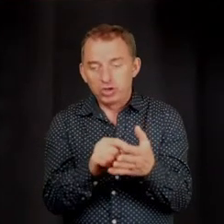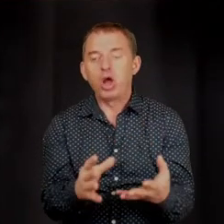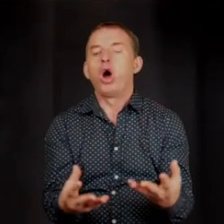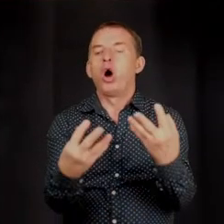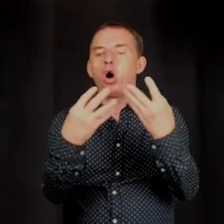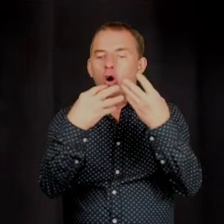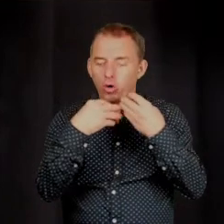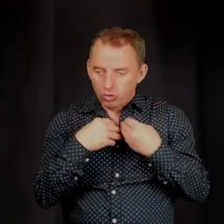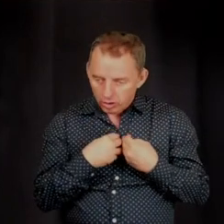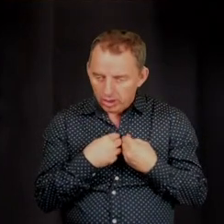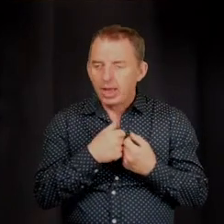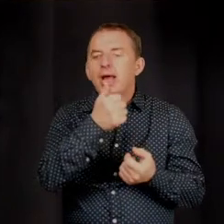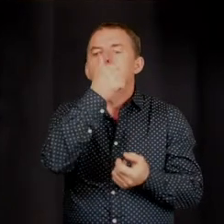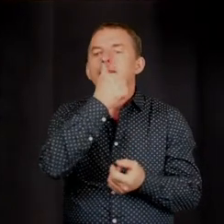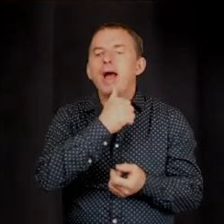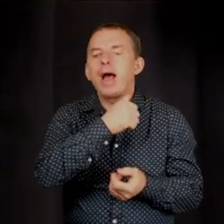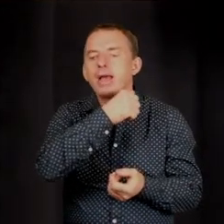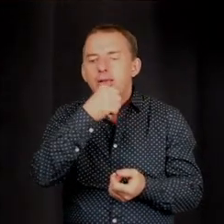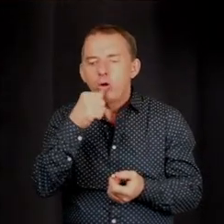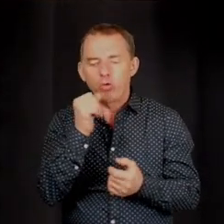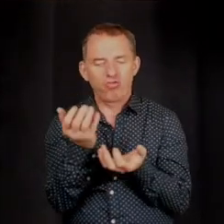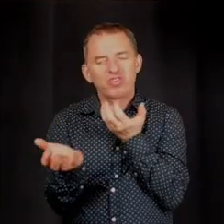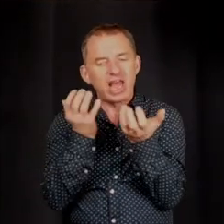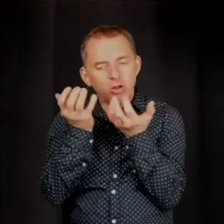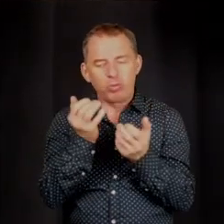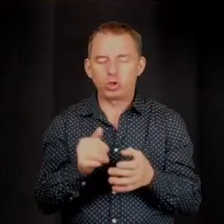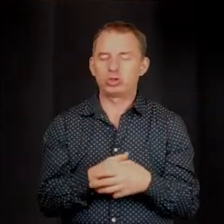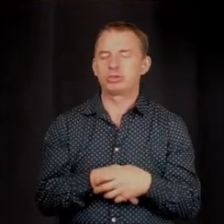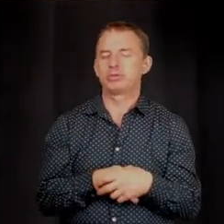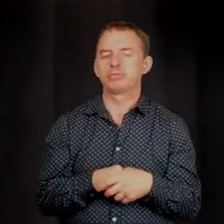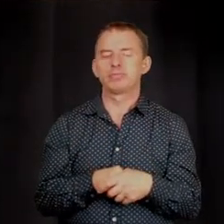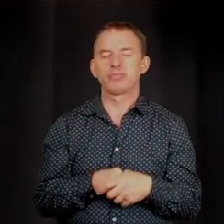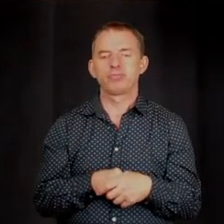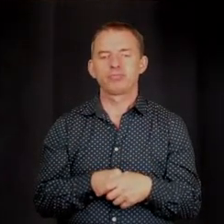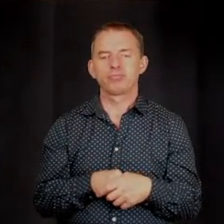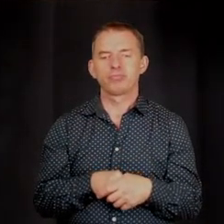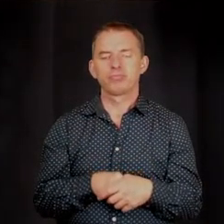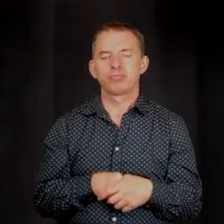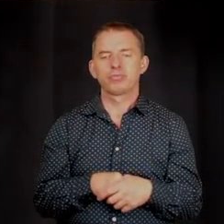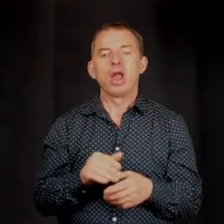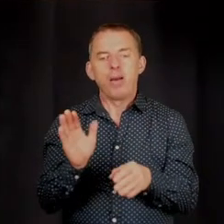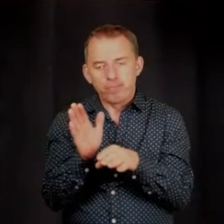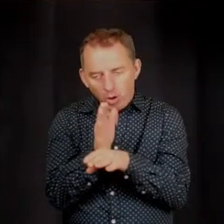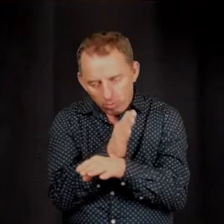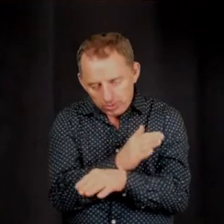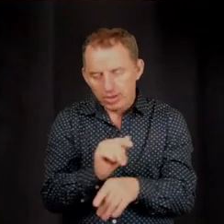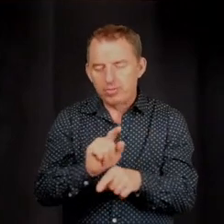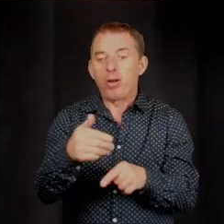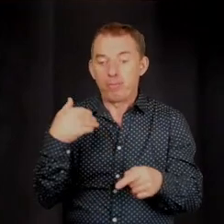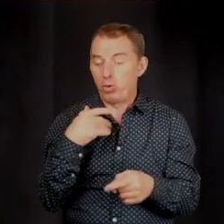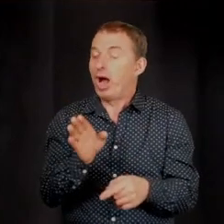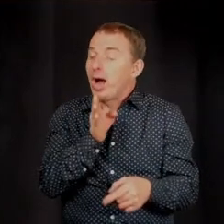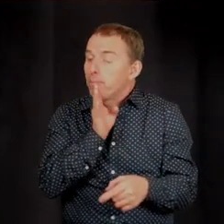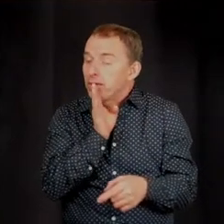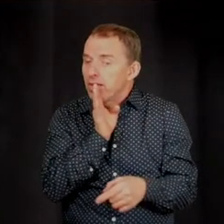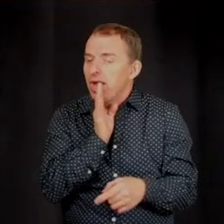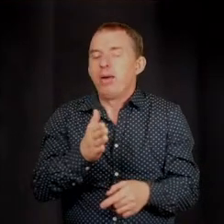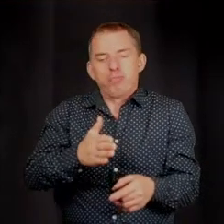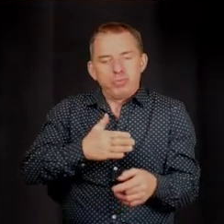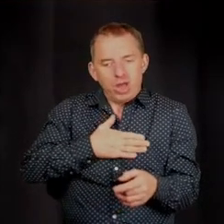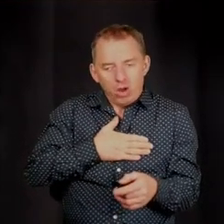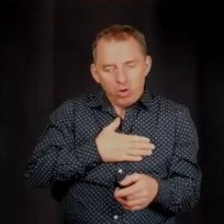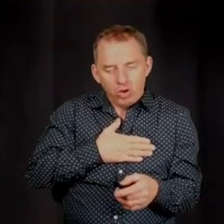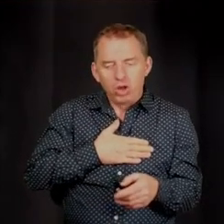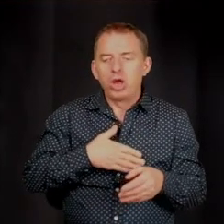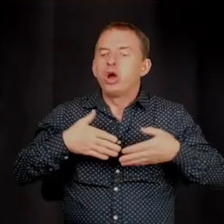taką tajną wiadomość. Although he was an American, he had a Scottish background. Pomimo, że był Amerykaninem, miał